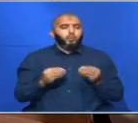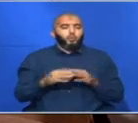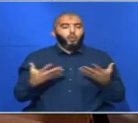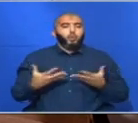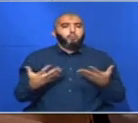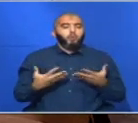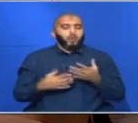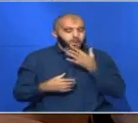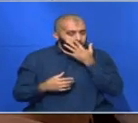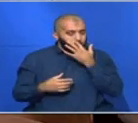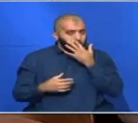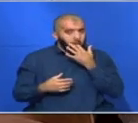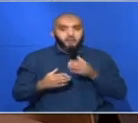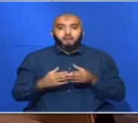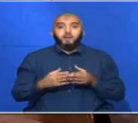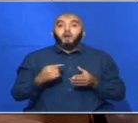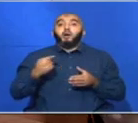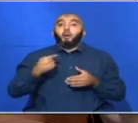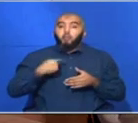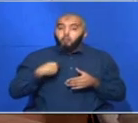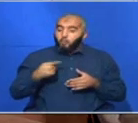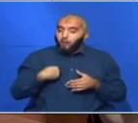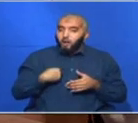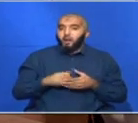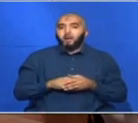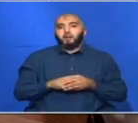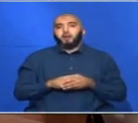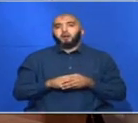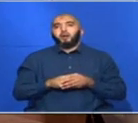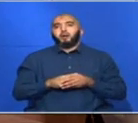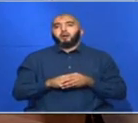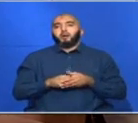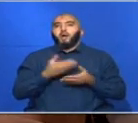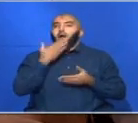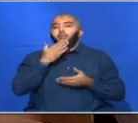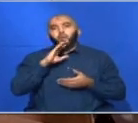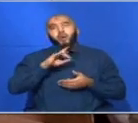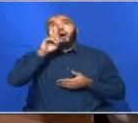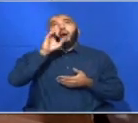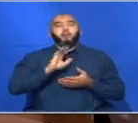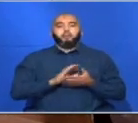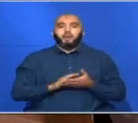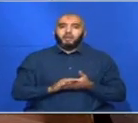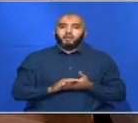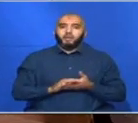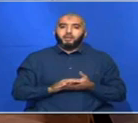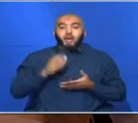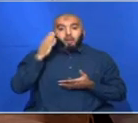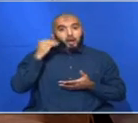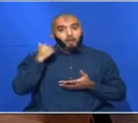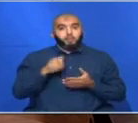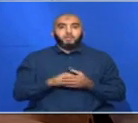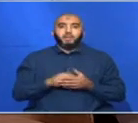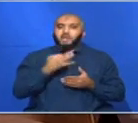انني اثني على المولى عز وجل اذكره بصفات جمال واذكره